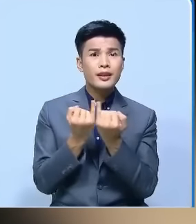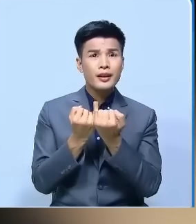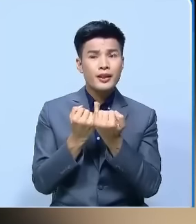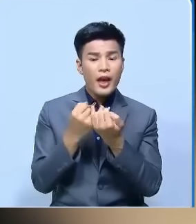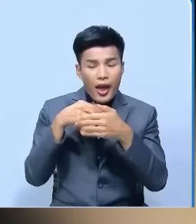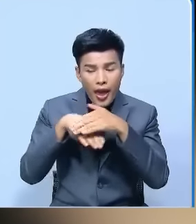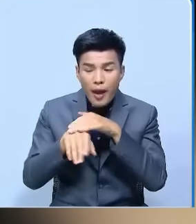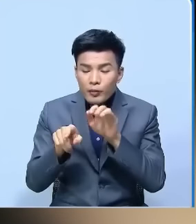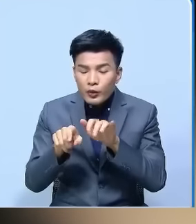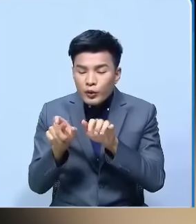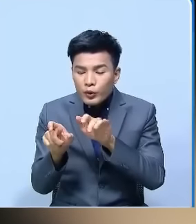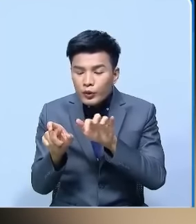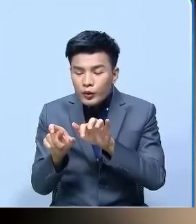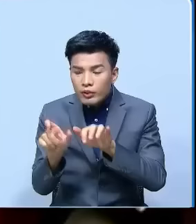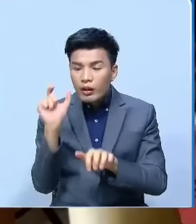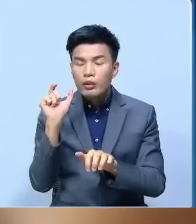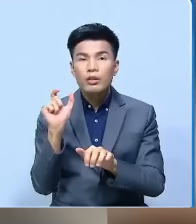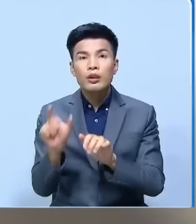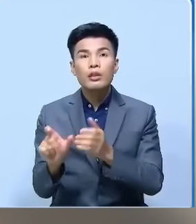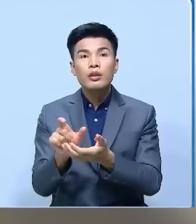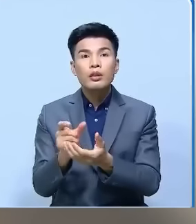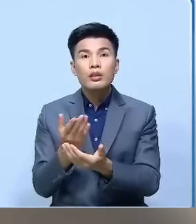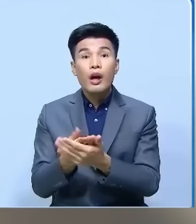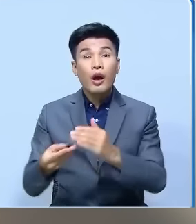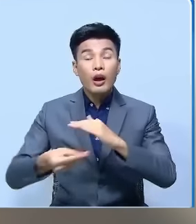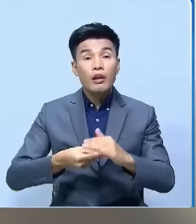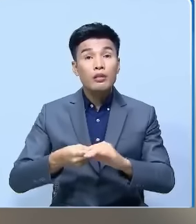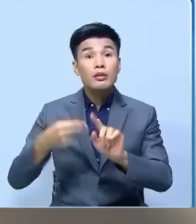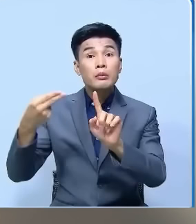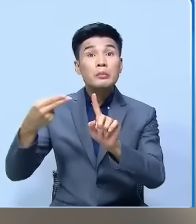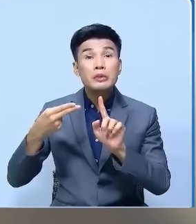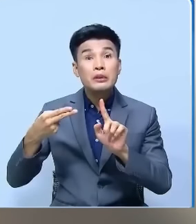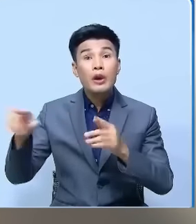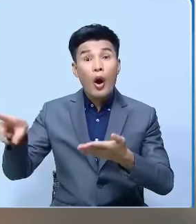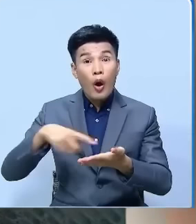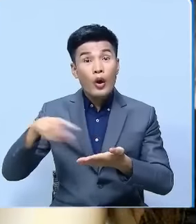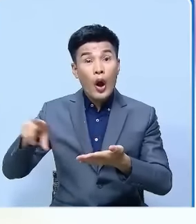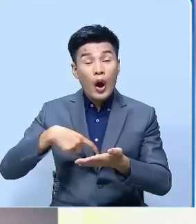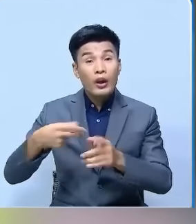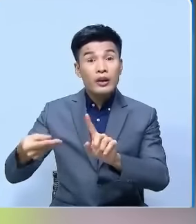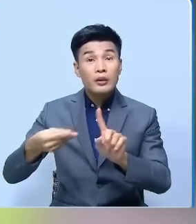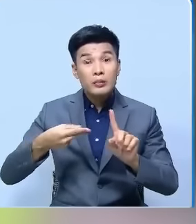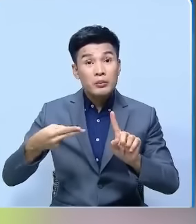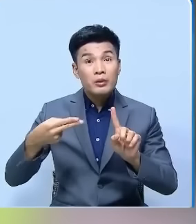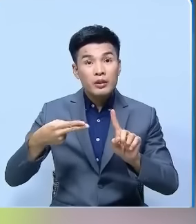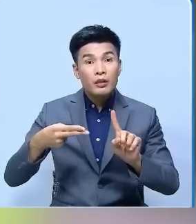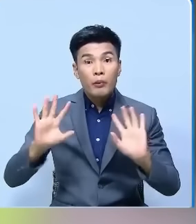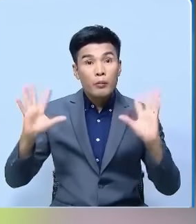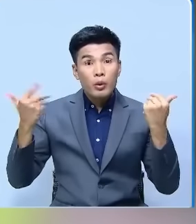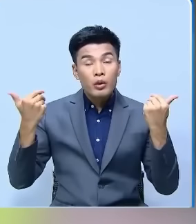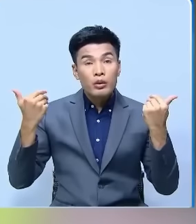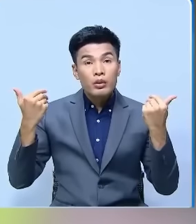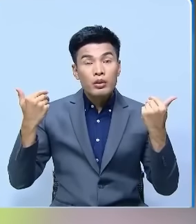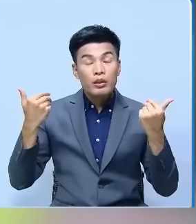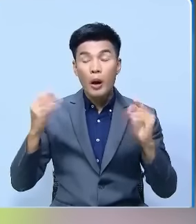กด atmเอาเงิน 110,000บาทที่ได้มาจากรัฐบาลน่ะที่เขาเอาไว้กระตุ้นเศรษฐกิจเนี่ยออกไปเกือบหมดไม่ได้